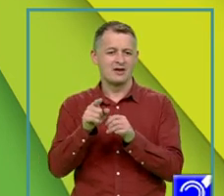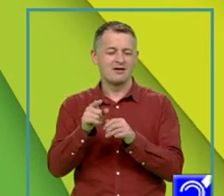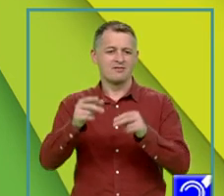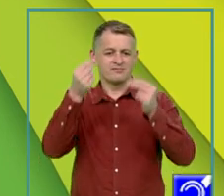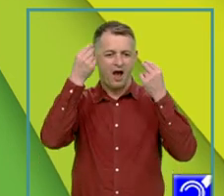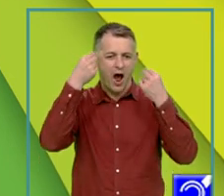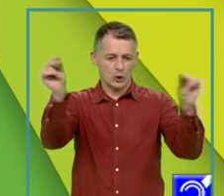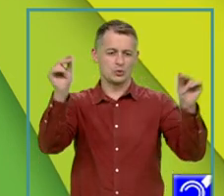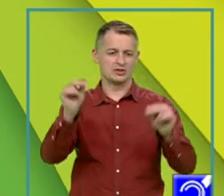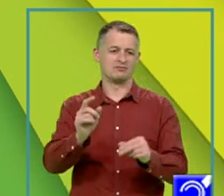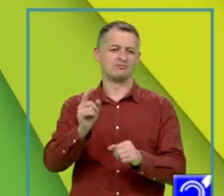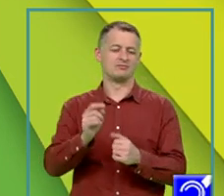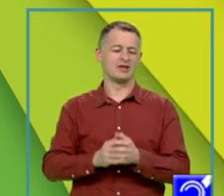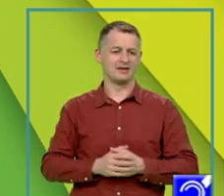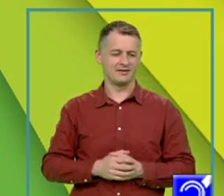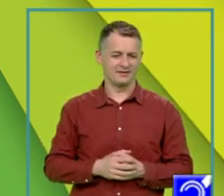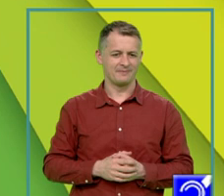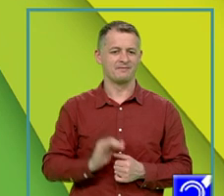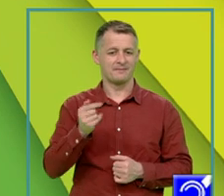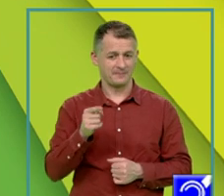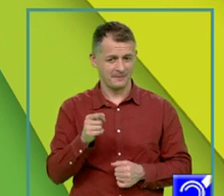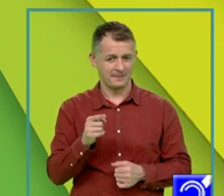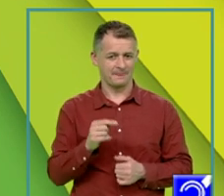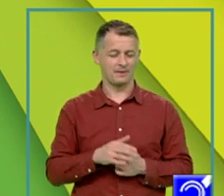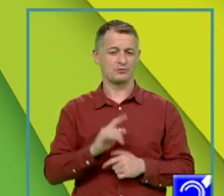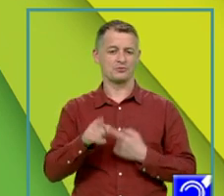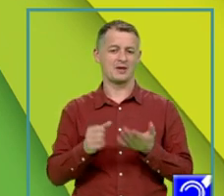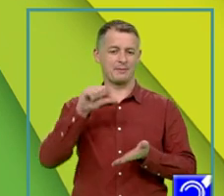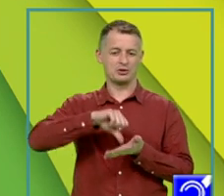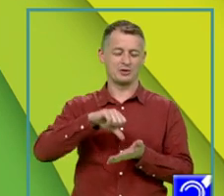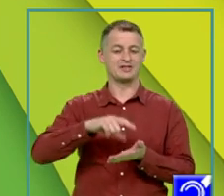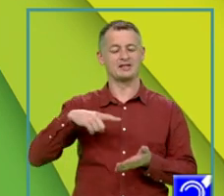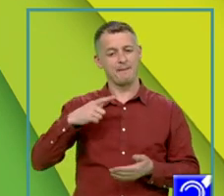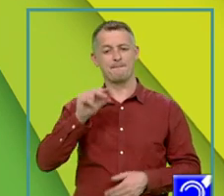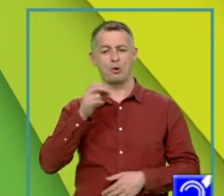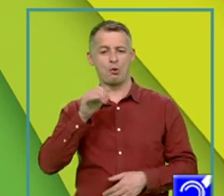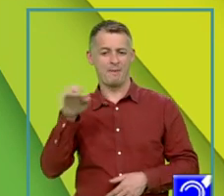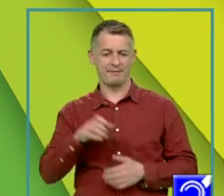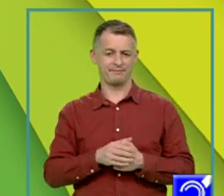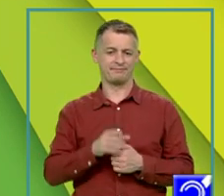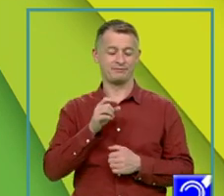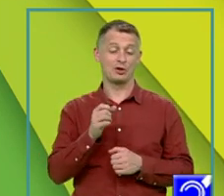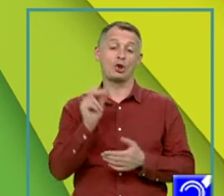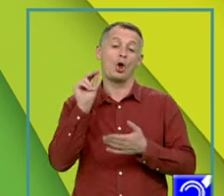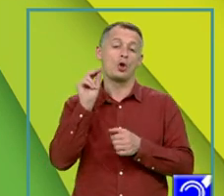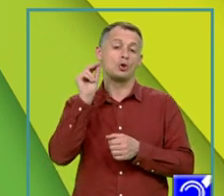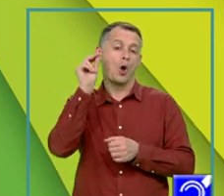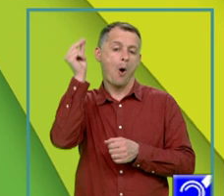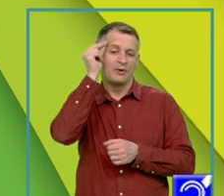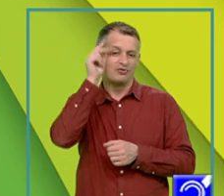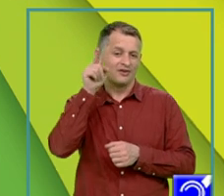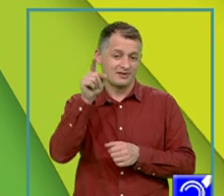Iată auxiliarul este pus după infinitiv iar la mijloc între ele este și un pronume de obicei auxiliarul stă în fața